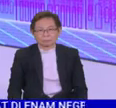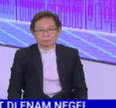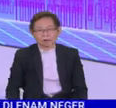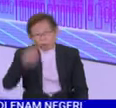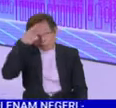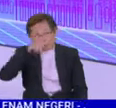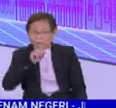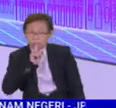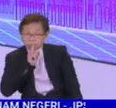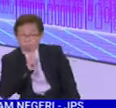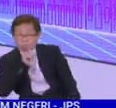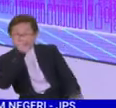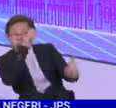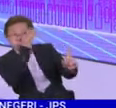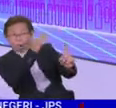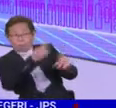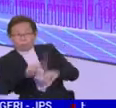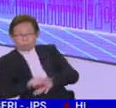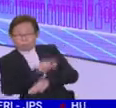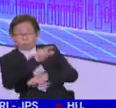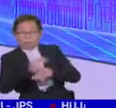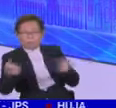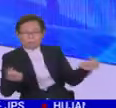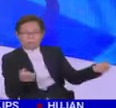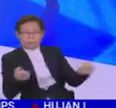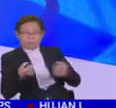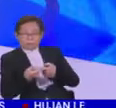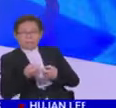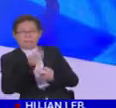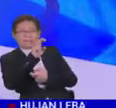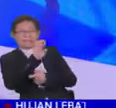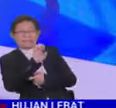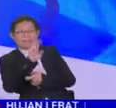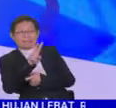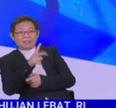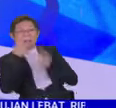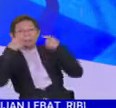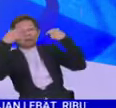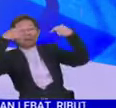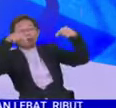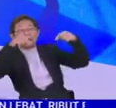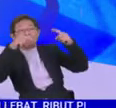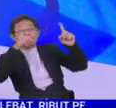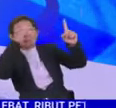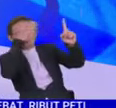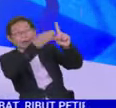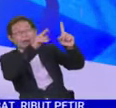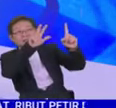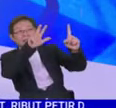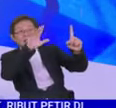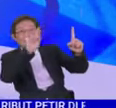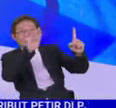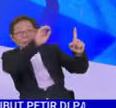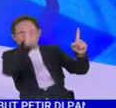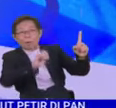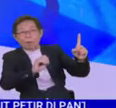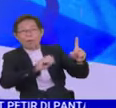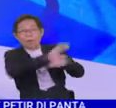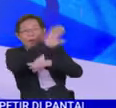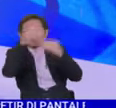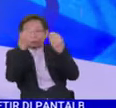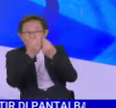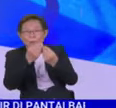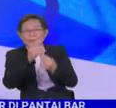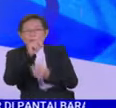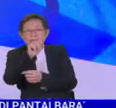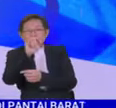Baik, bagi memastikan sasaran penggunaan kenderaan elektrik EV mencapai 38% daripada jumlah keseluruhan